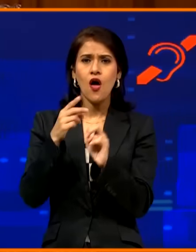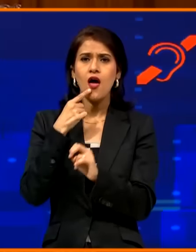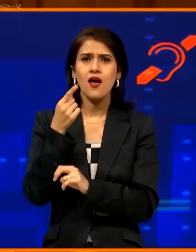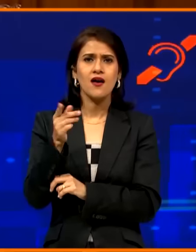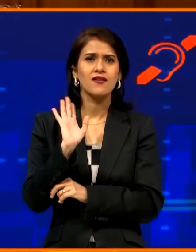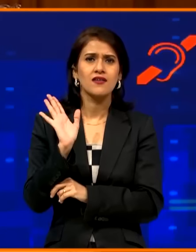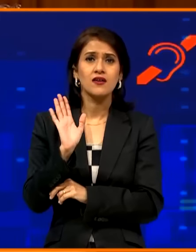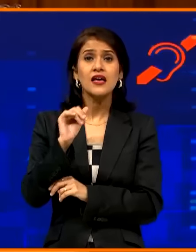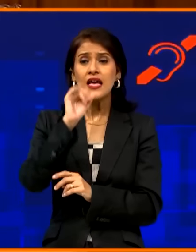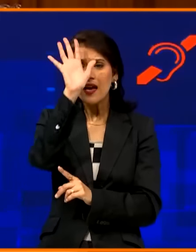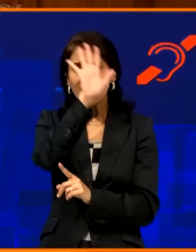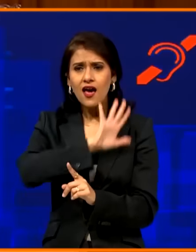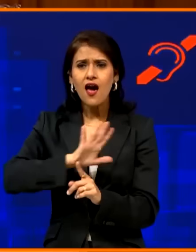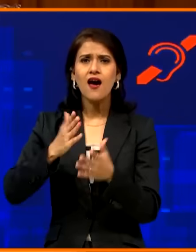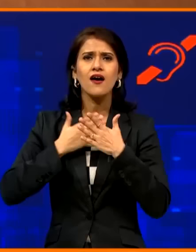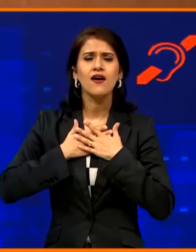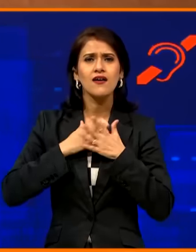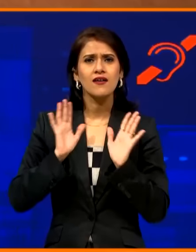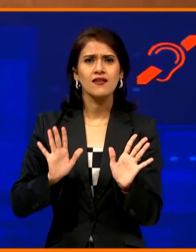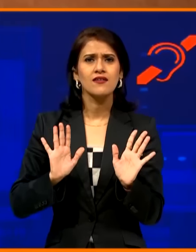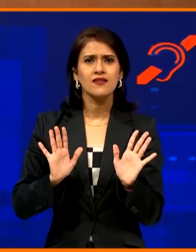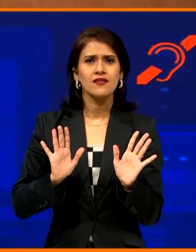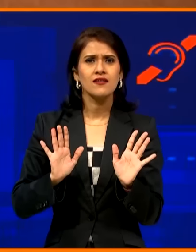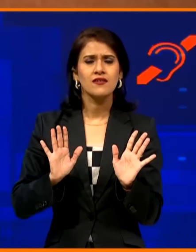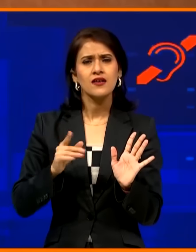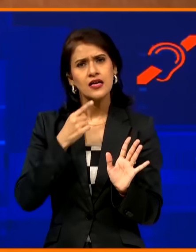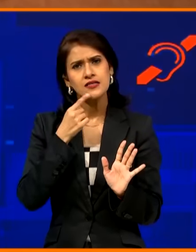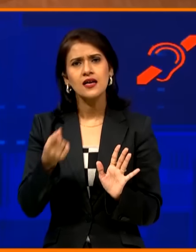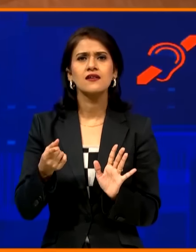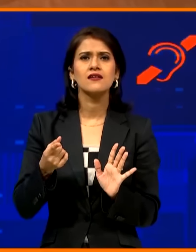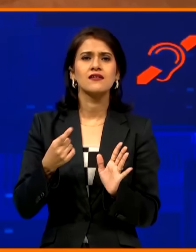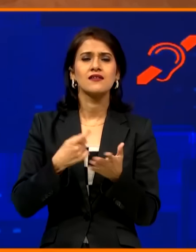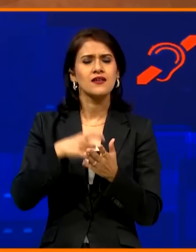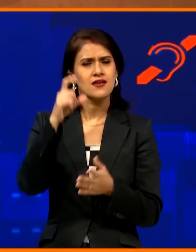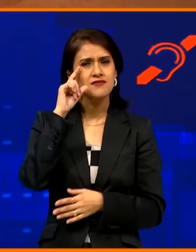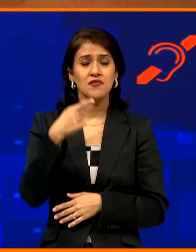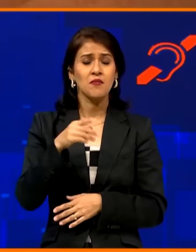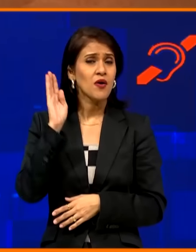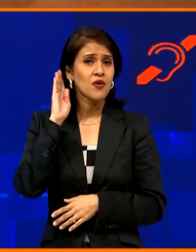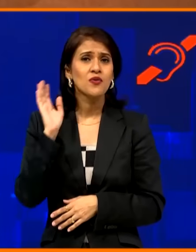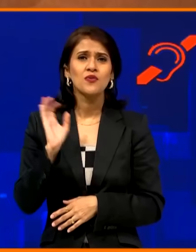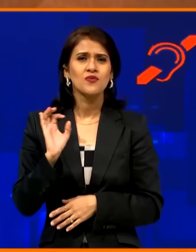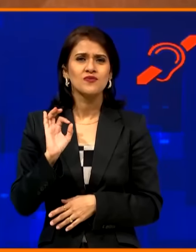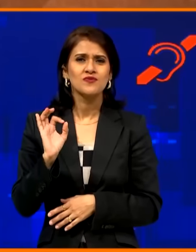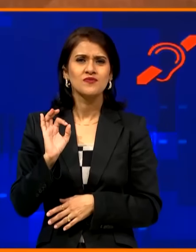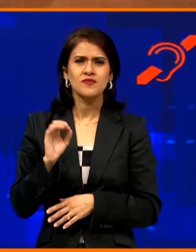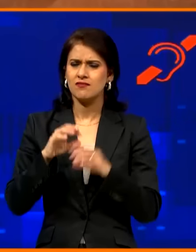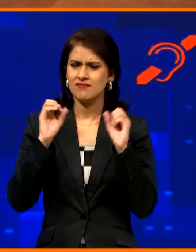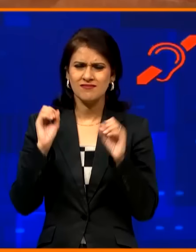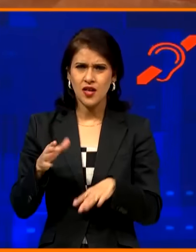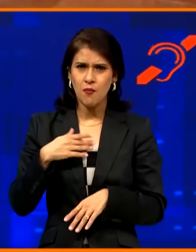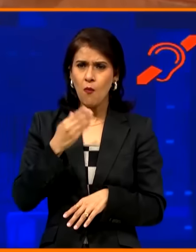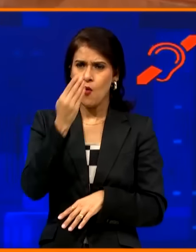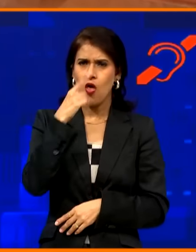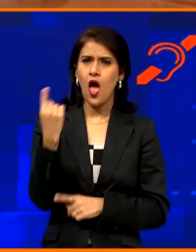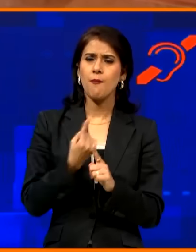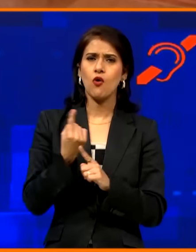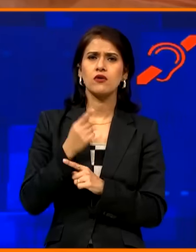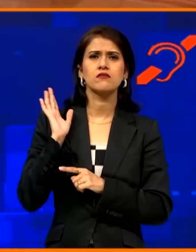में रहते हैं तो मुल्क की बात कर रहे हैं मुसलमानों की बात नहीं कर रहे बहुत नॉनसेंस है ये बहुत नॉनसेंस है मैं मुसलमानों की बात करने